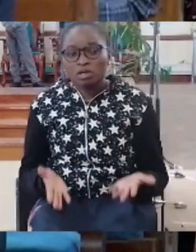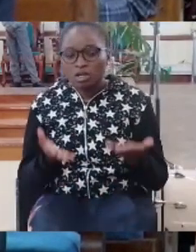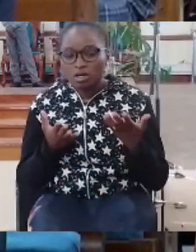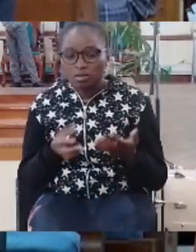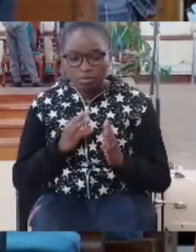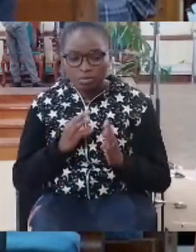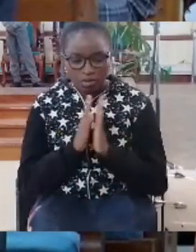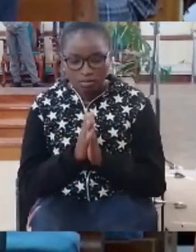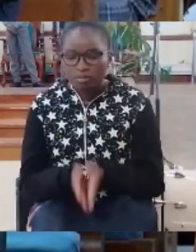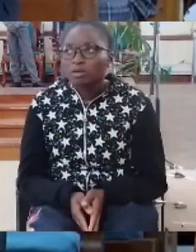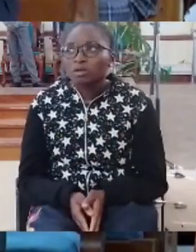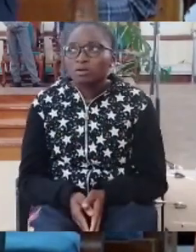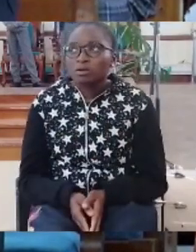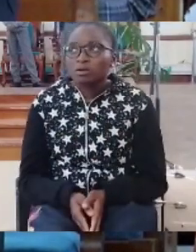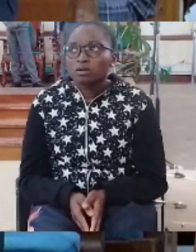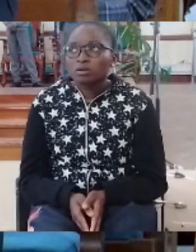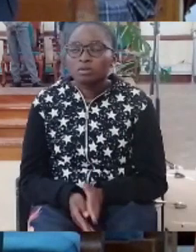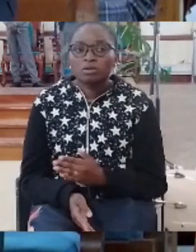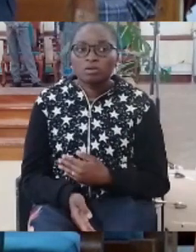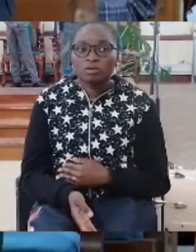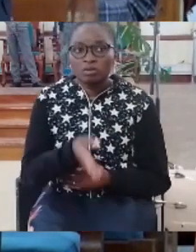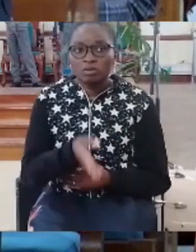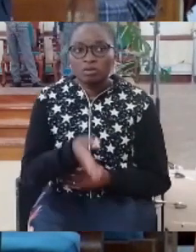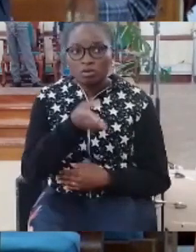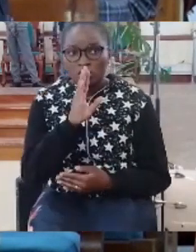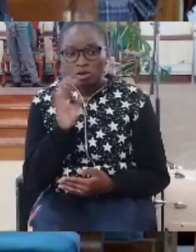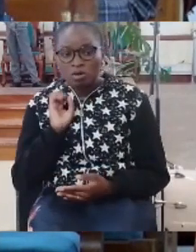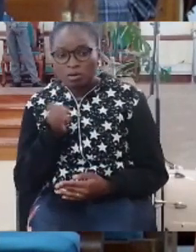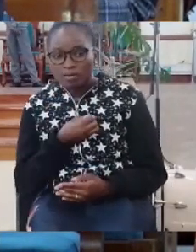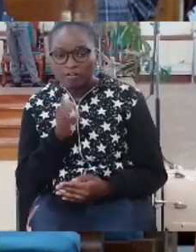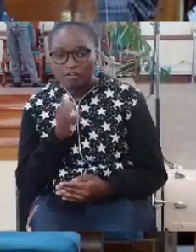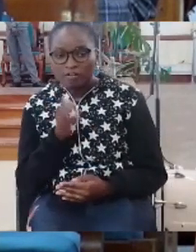Let us pray. Gai, Fafa Witu.